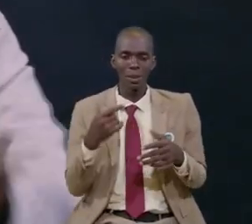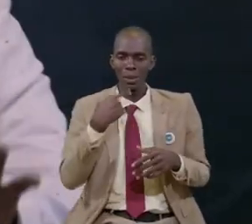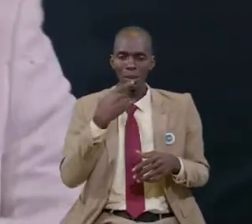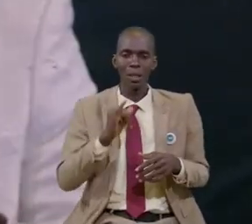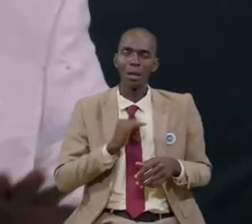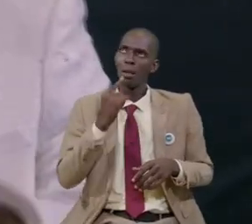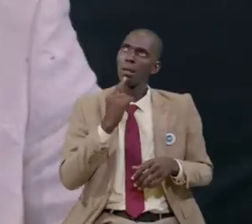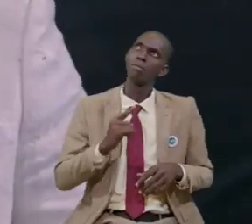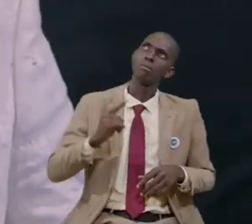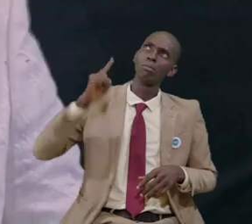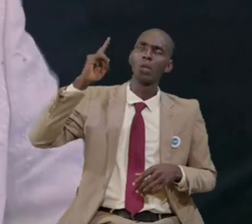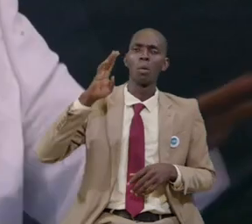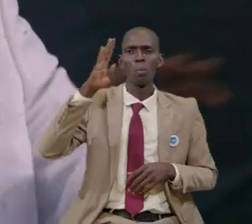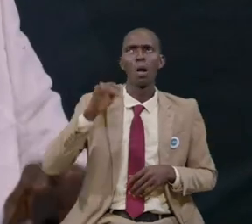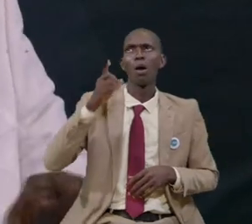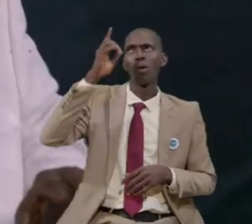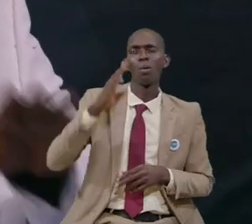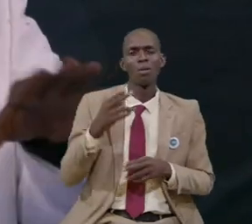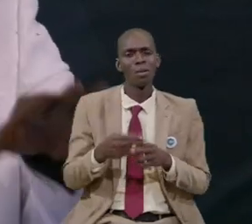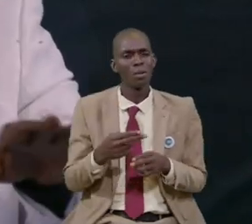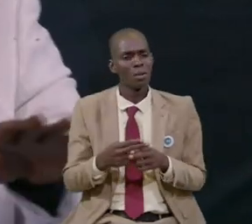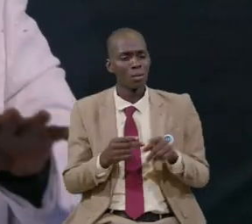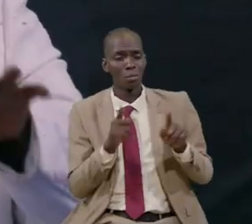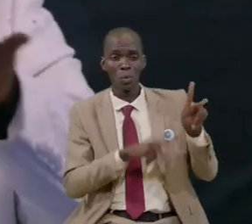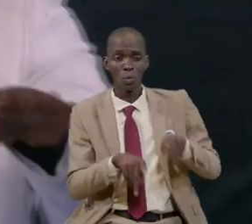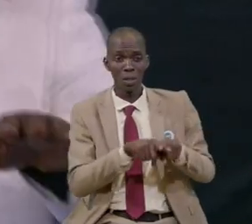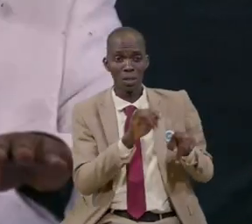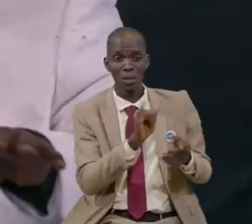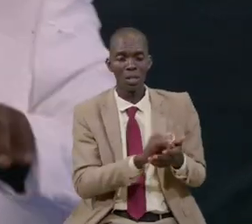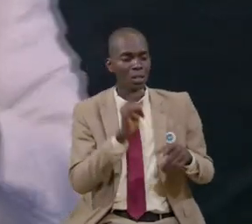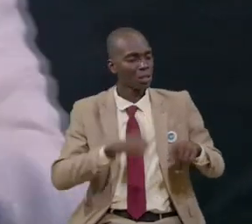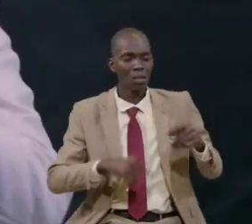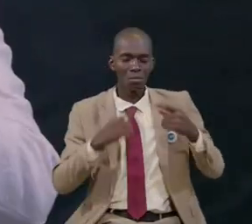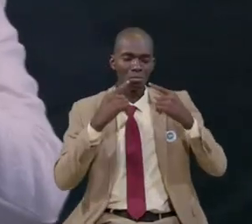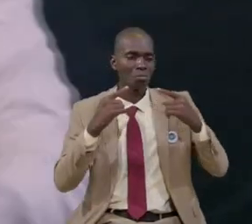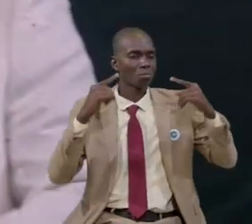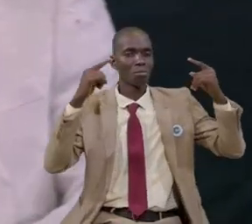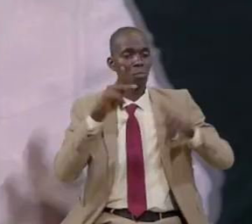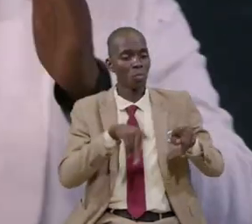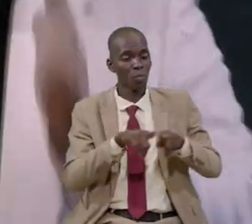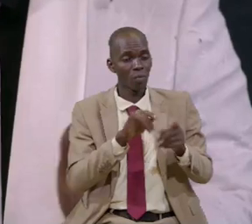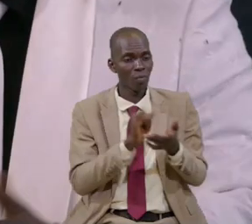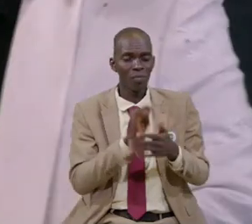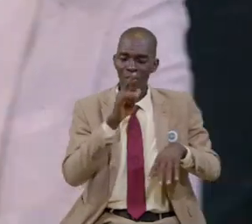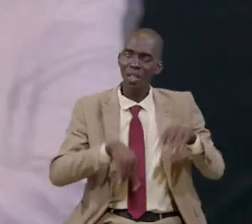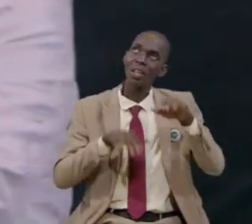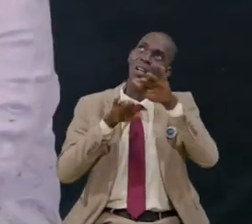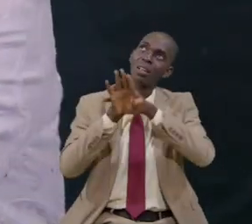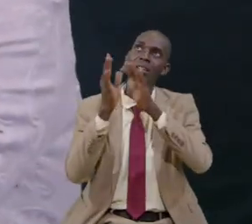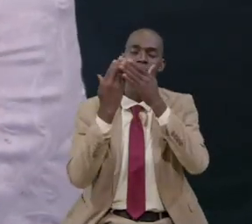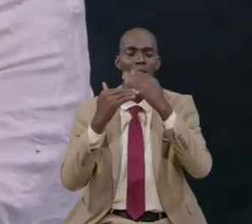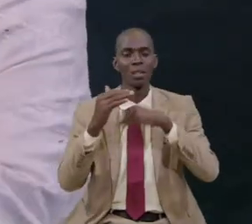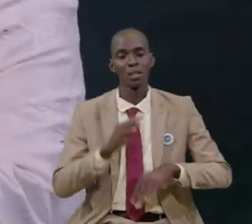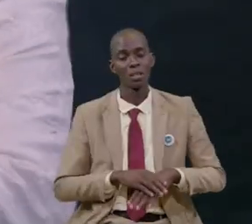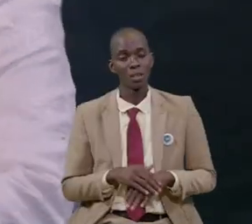et jurent avec le nom du Seigneur. Il ne prospère pas, il n'entre pas dans le royaume.